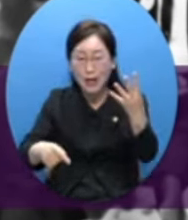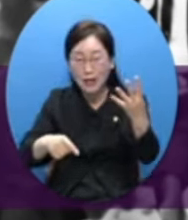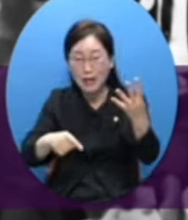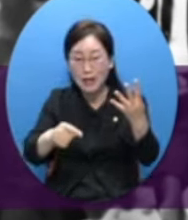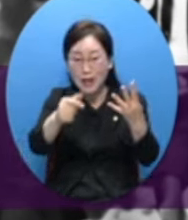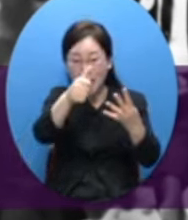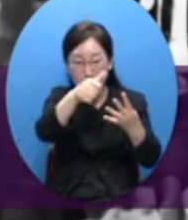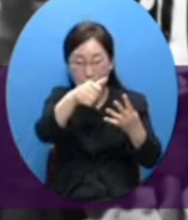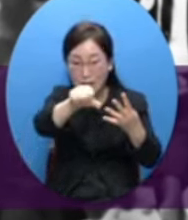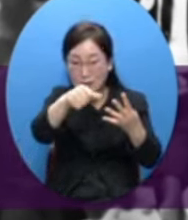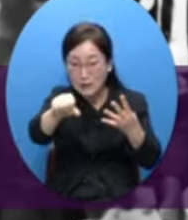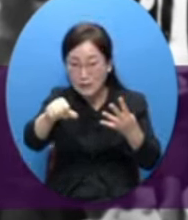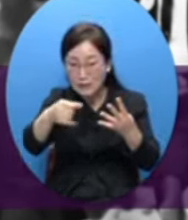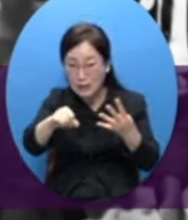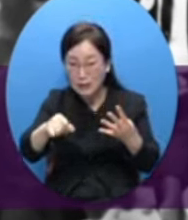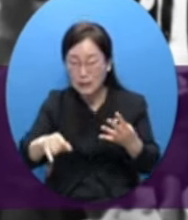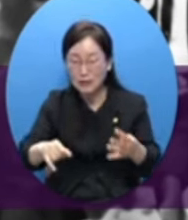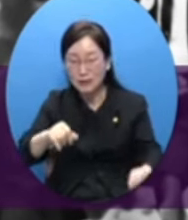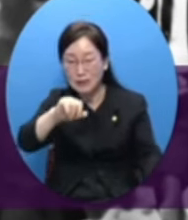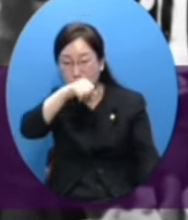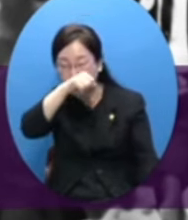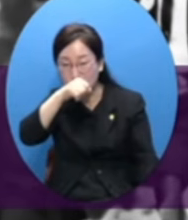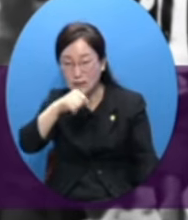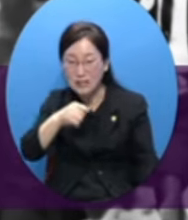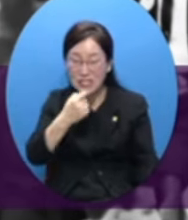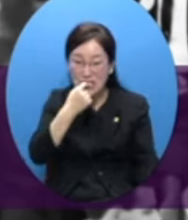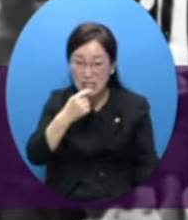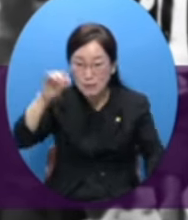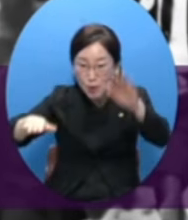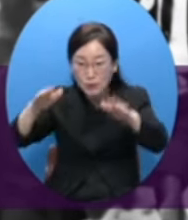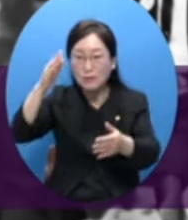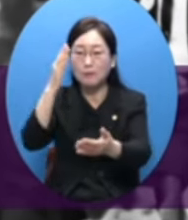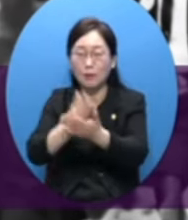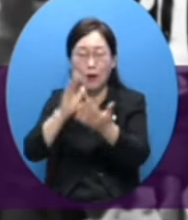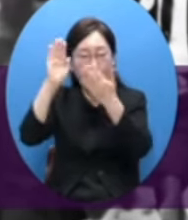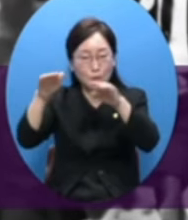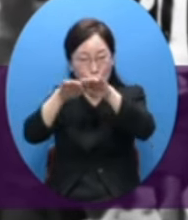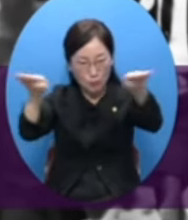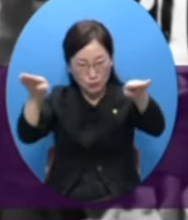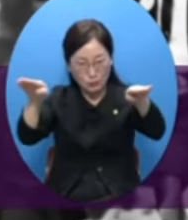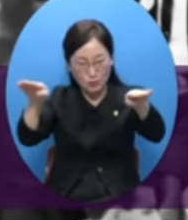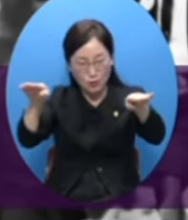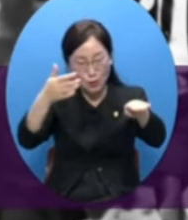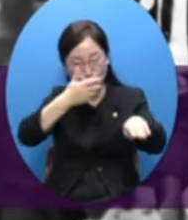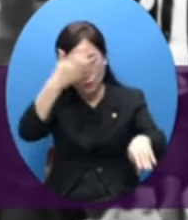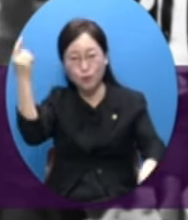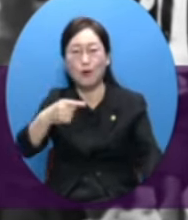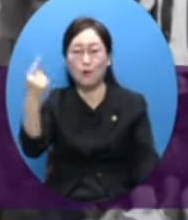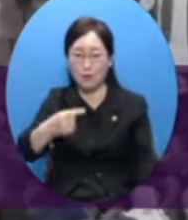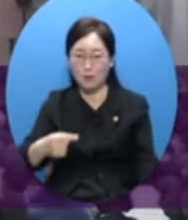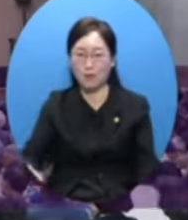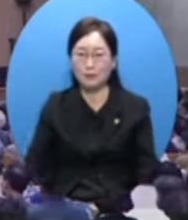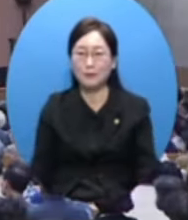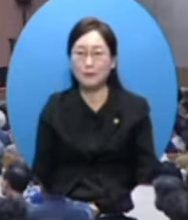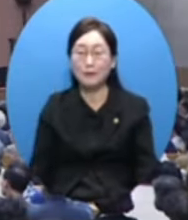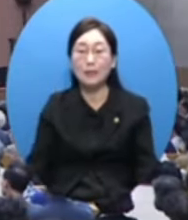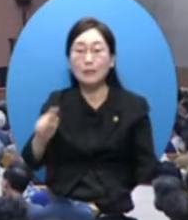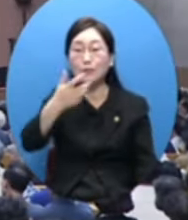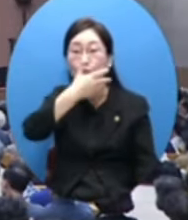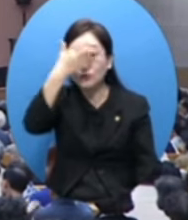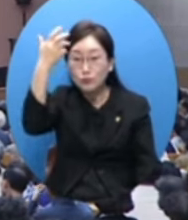따라 평가받는 나라에 살게 되리라는 날이 오리라는 꿈입니다. I have a dream이라고 하는 이